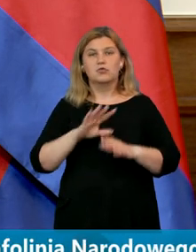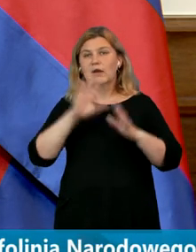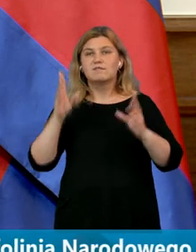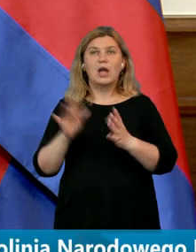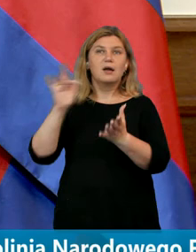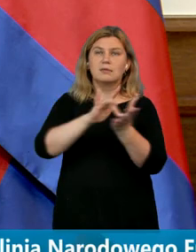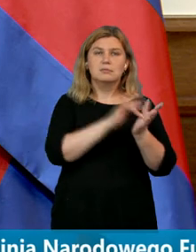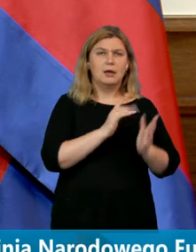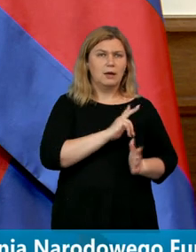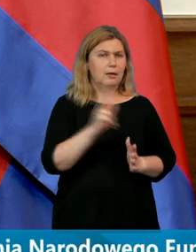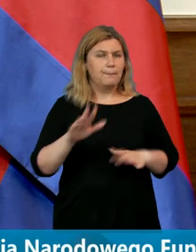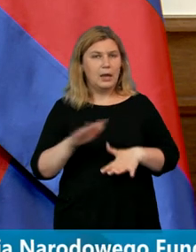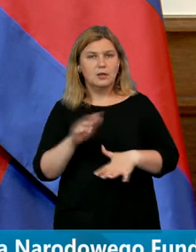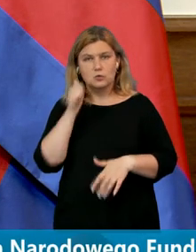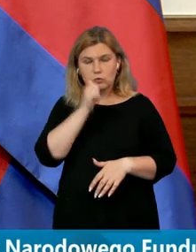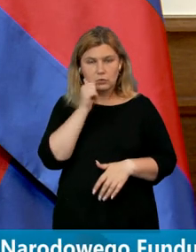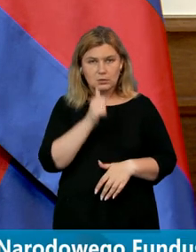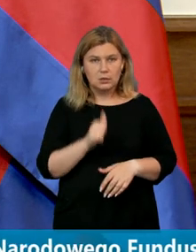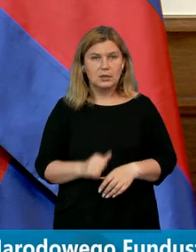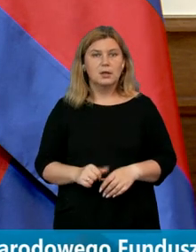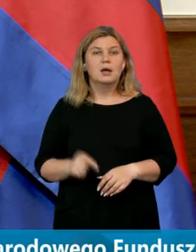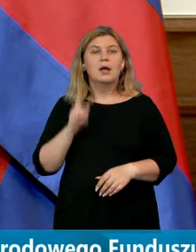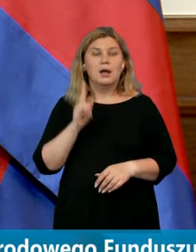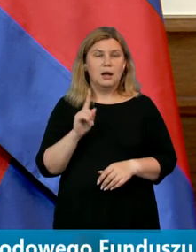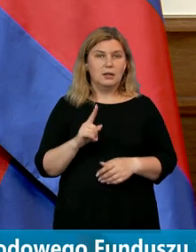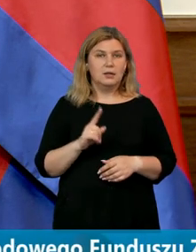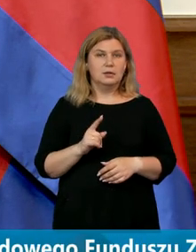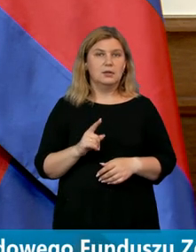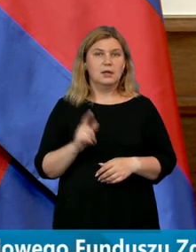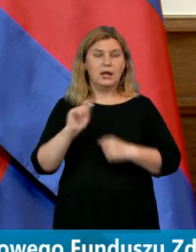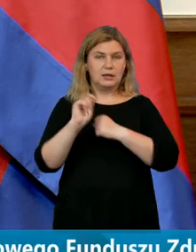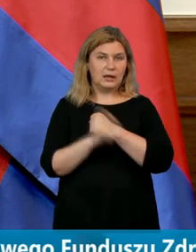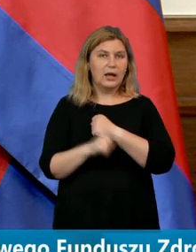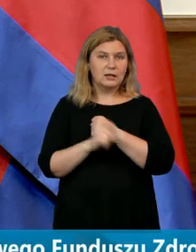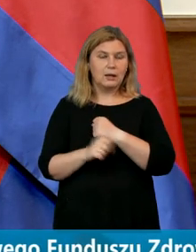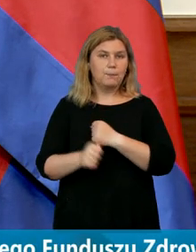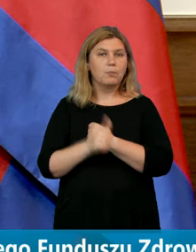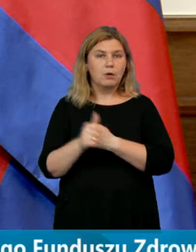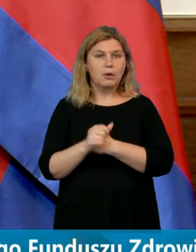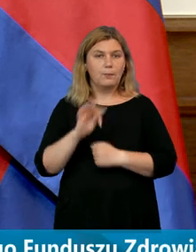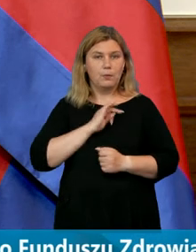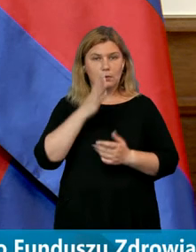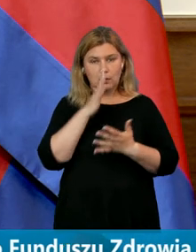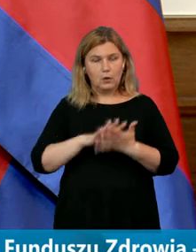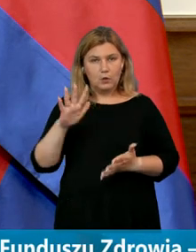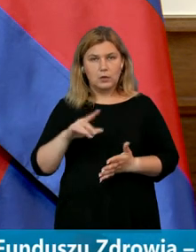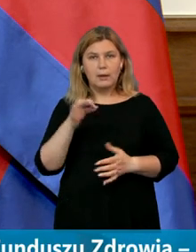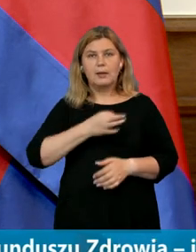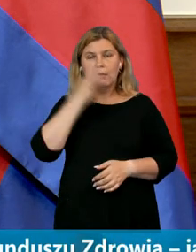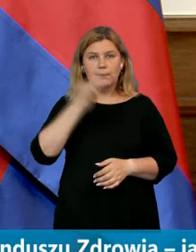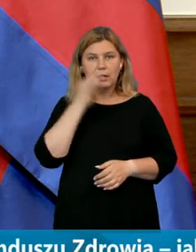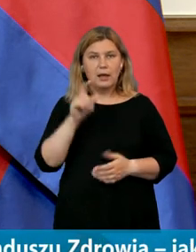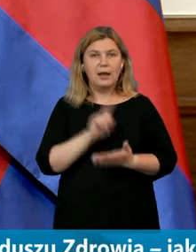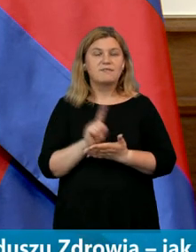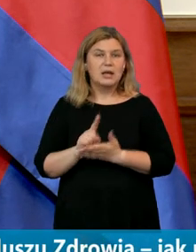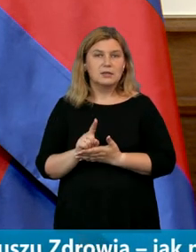w każdym miejscu, każdego dnia, ale nieuchronność karania jednak powoduje już w mojej ocenie znaczną poprawę. Natomiast efekty